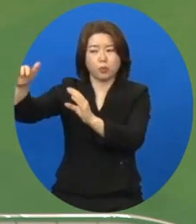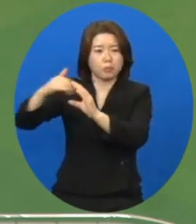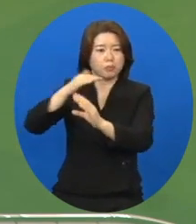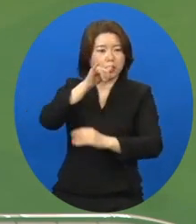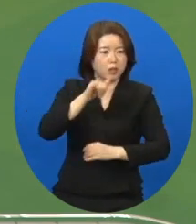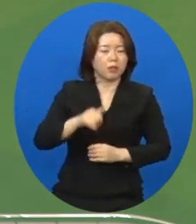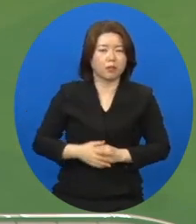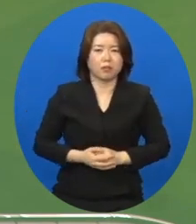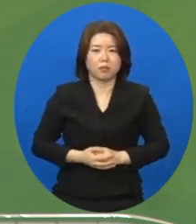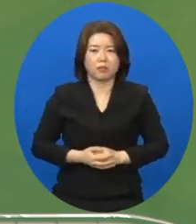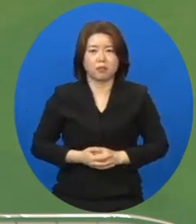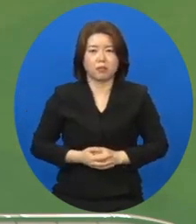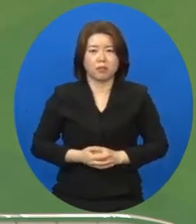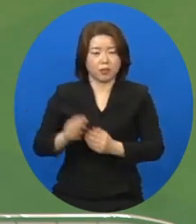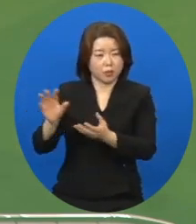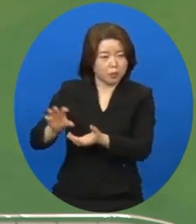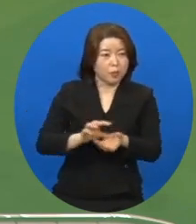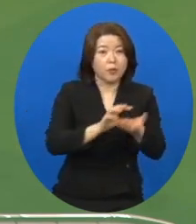왔습니다.